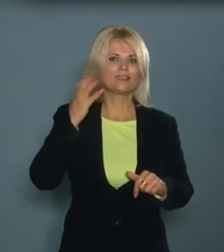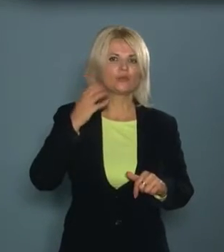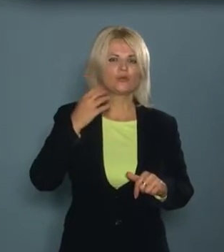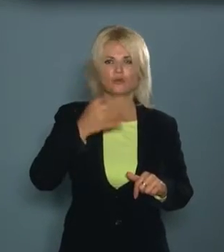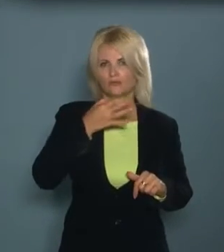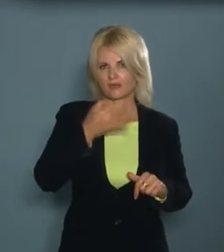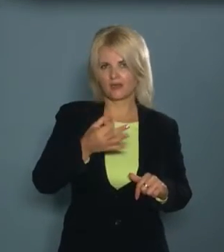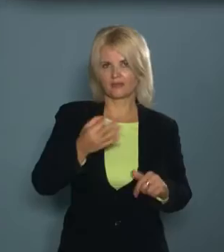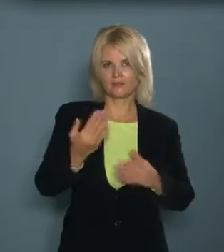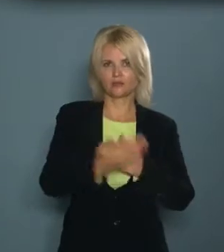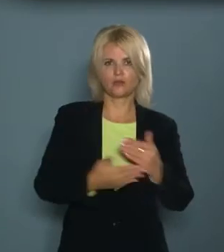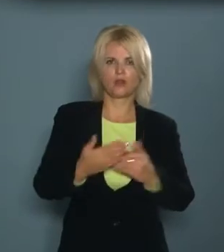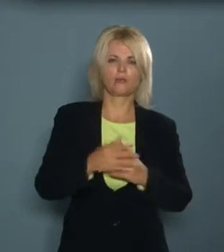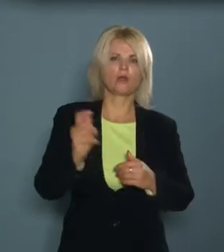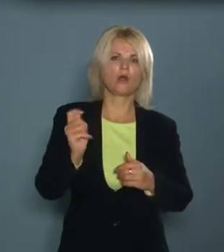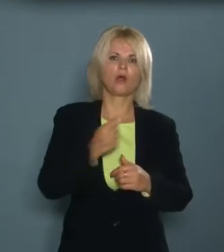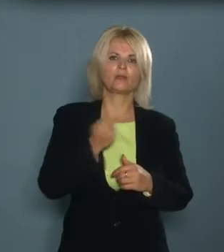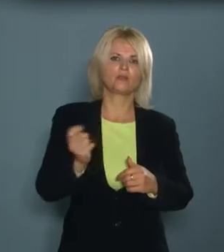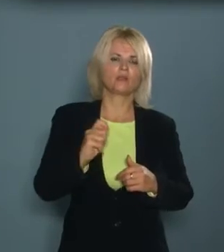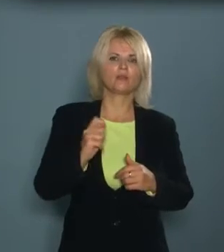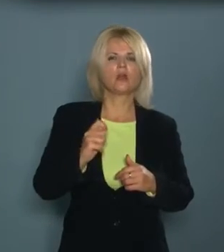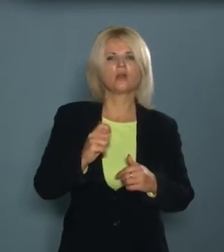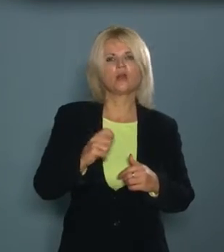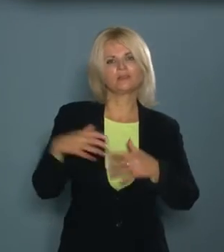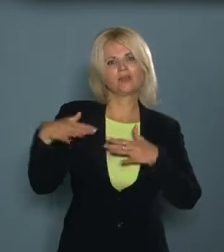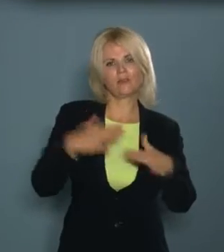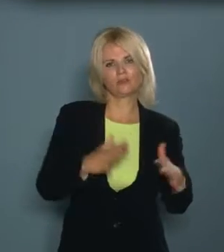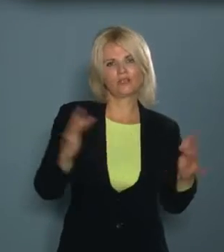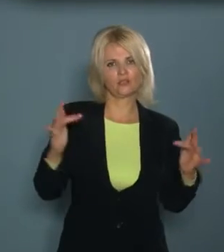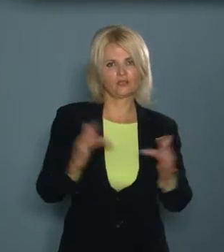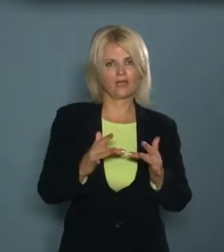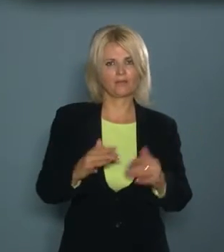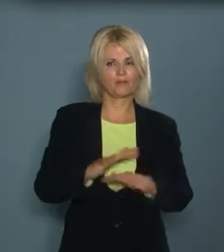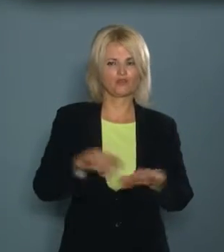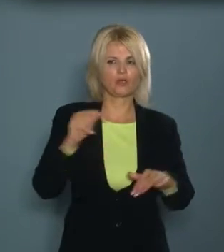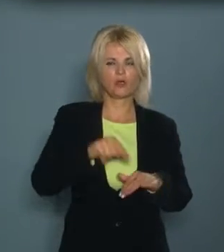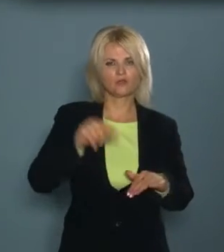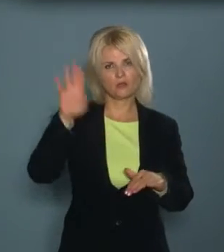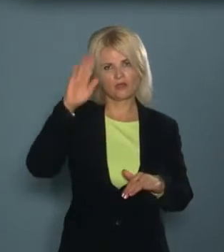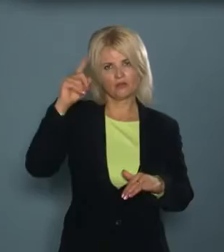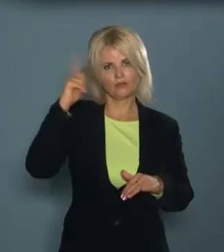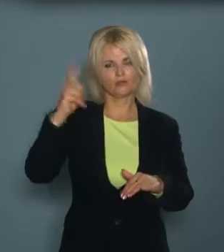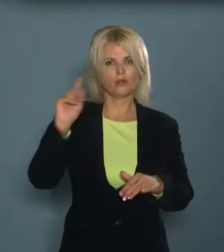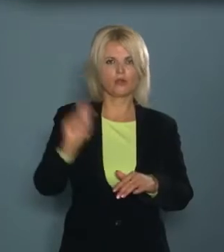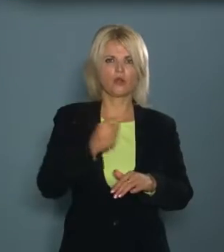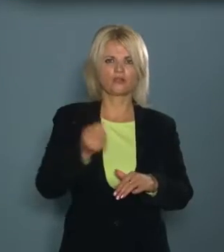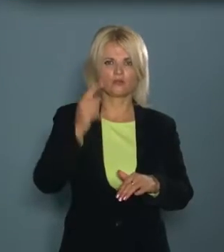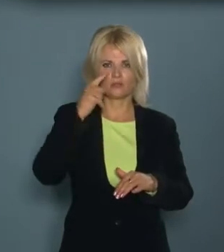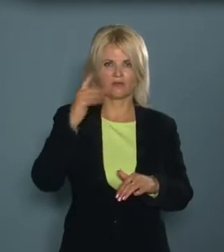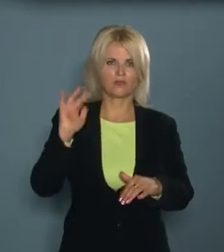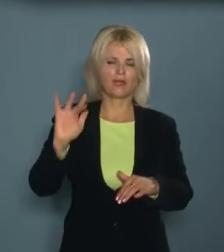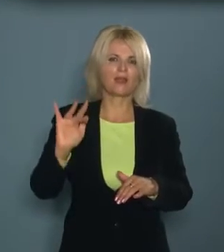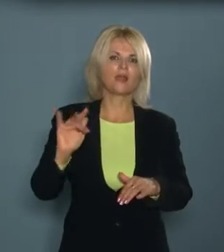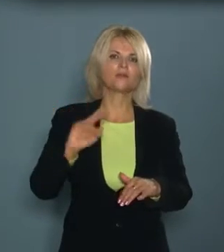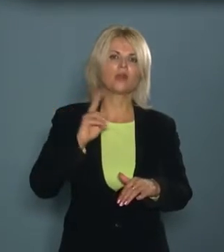alapján felvegyék a harcot az intervencióval. Csupán azon katonáink tudtak a szovjetek ellen harcolni, akik a nemzetőrök